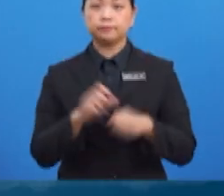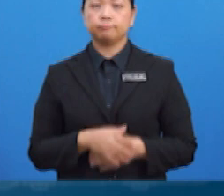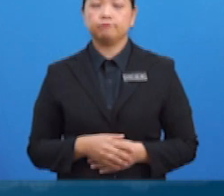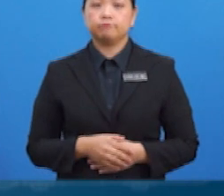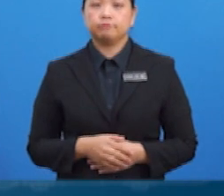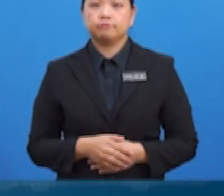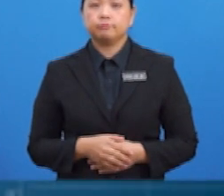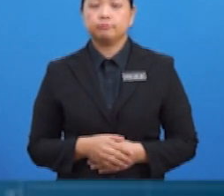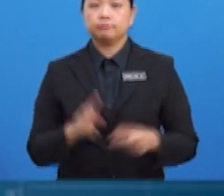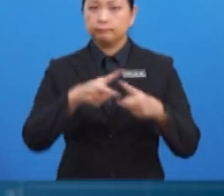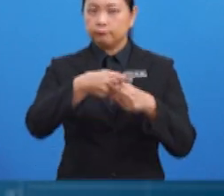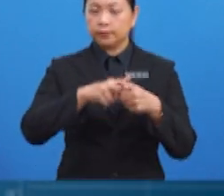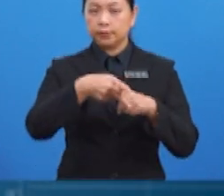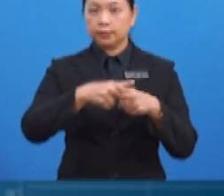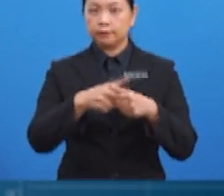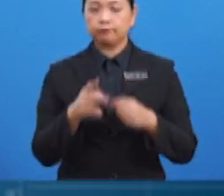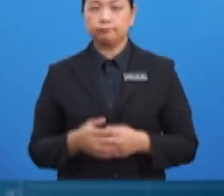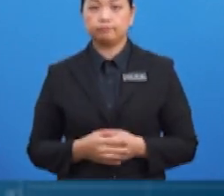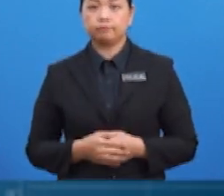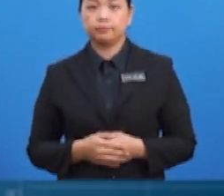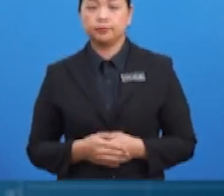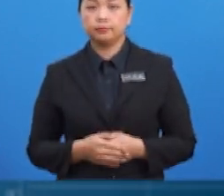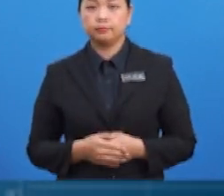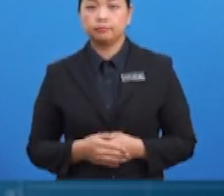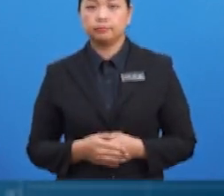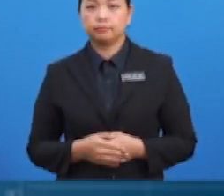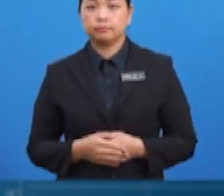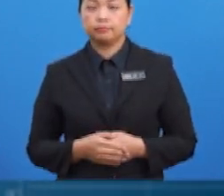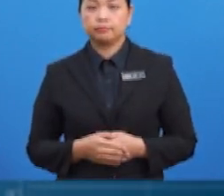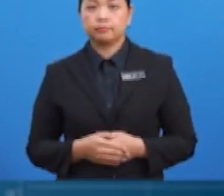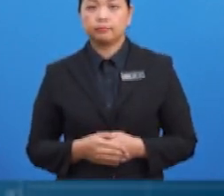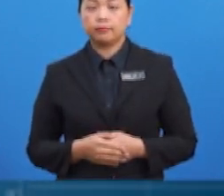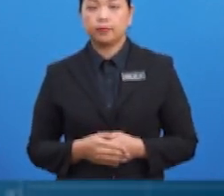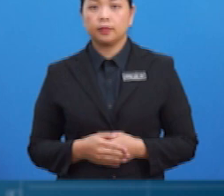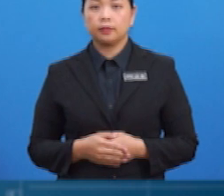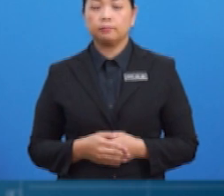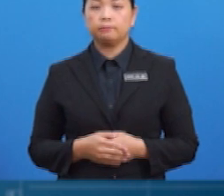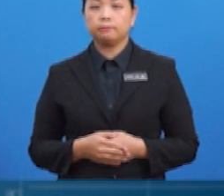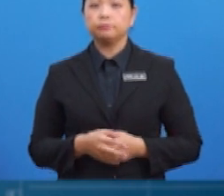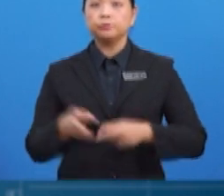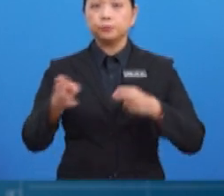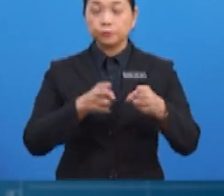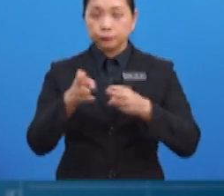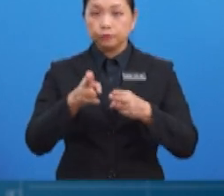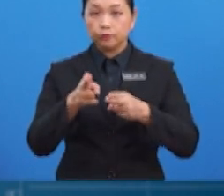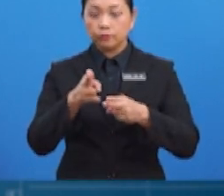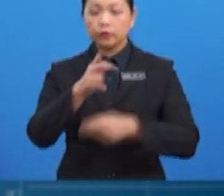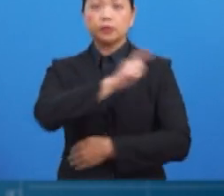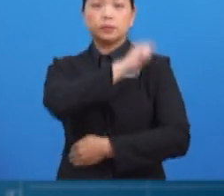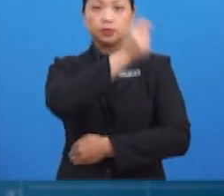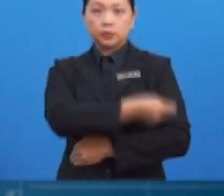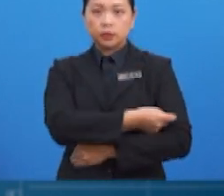Sistem mekanikal. Sistem mekanikal bermaksud pengendalian kuasa atau tenaga